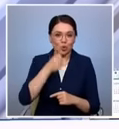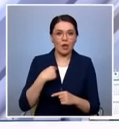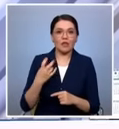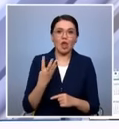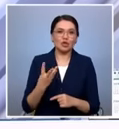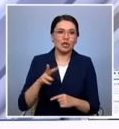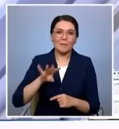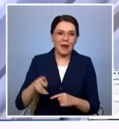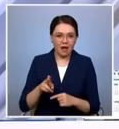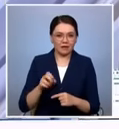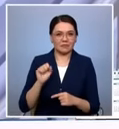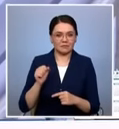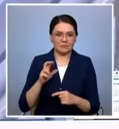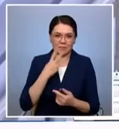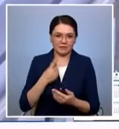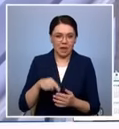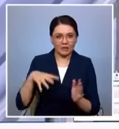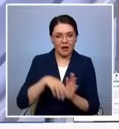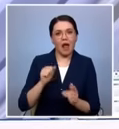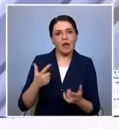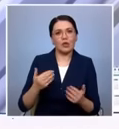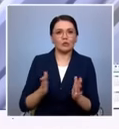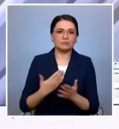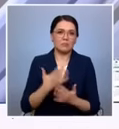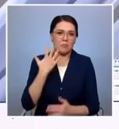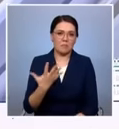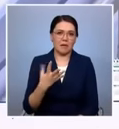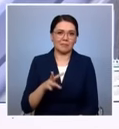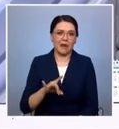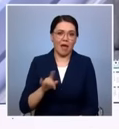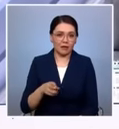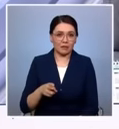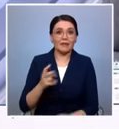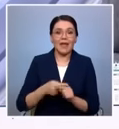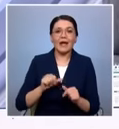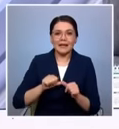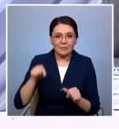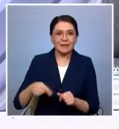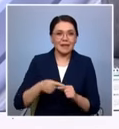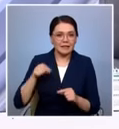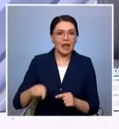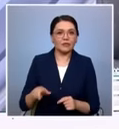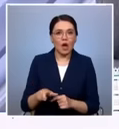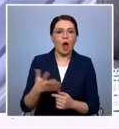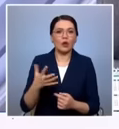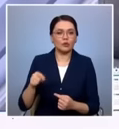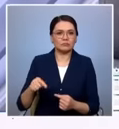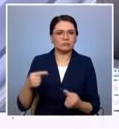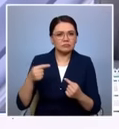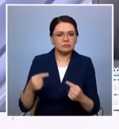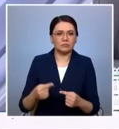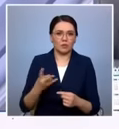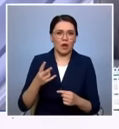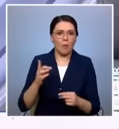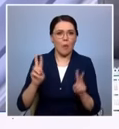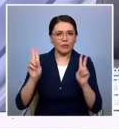полезное. Ну и вовсе концептуальное заявление. Вслушайтесь. «Суть работы главы Республики